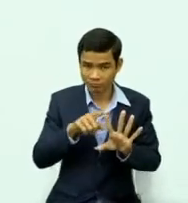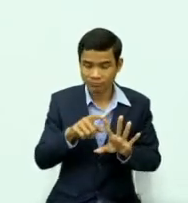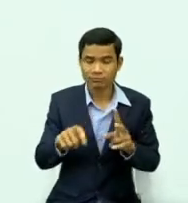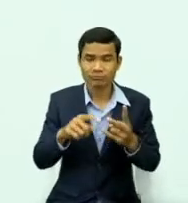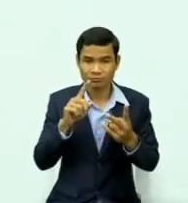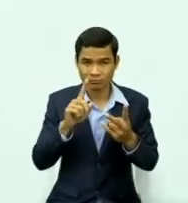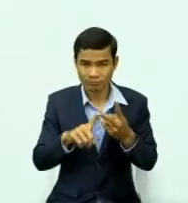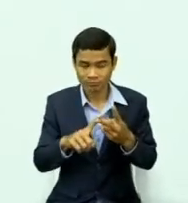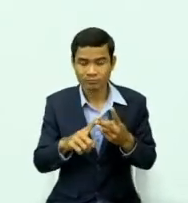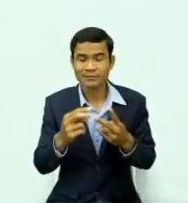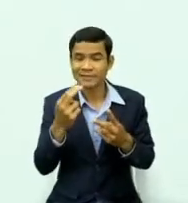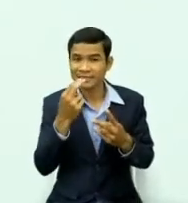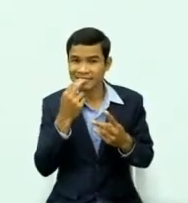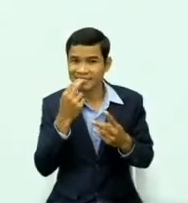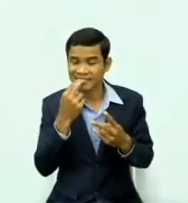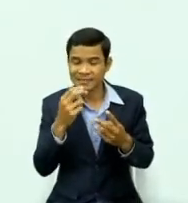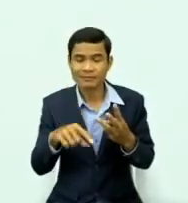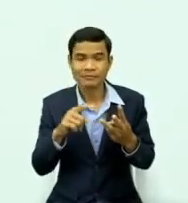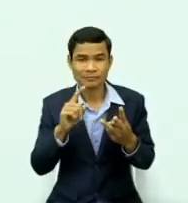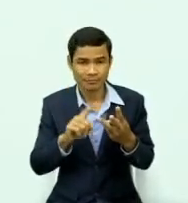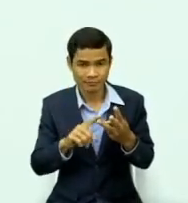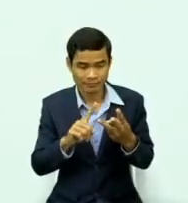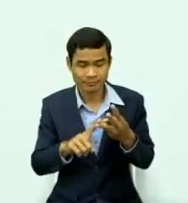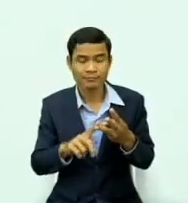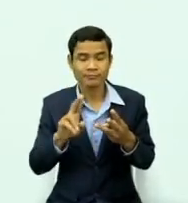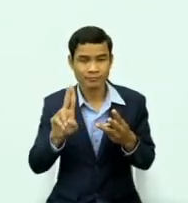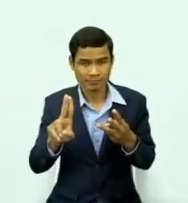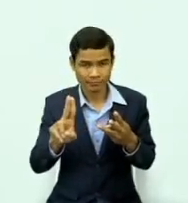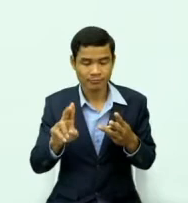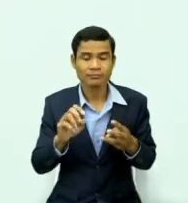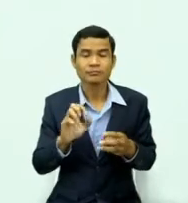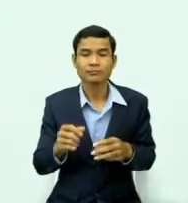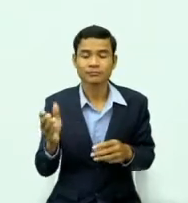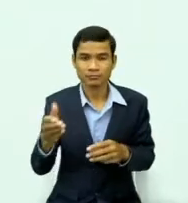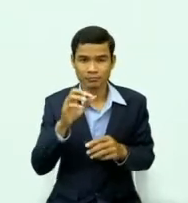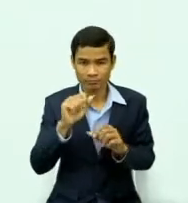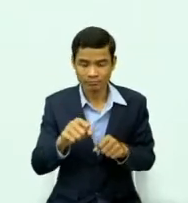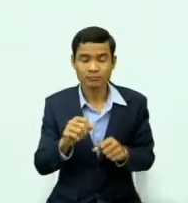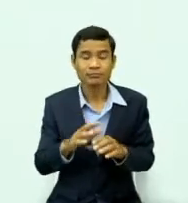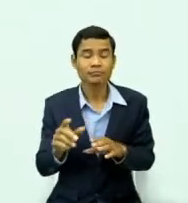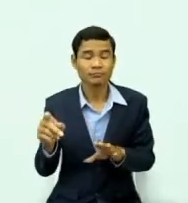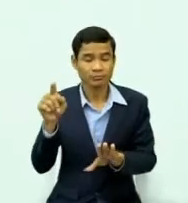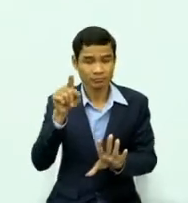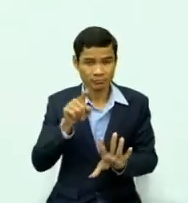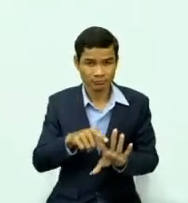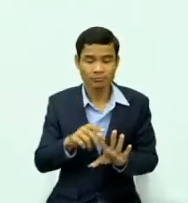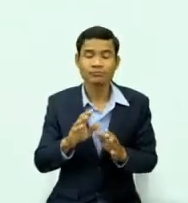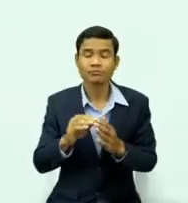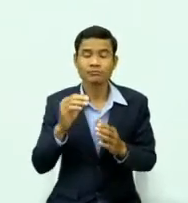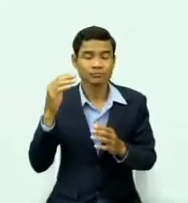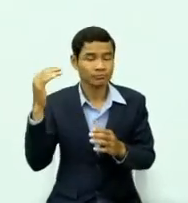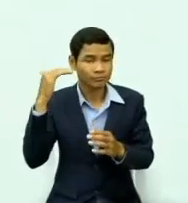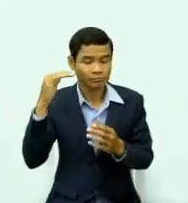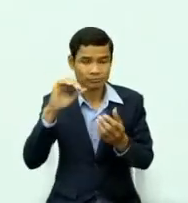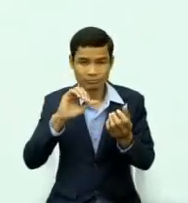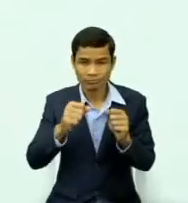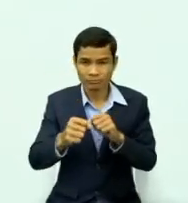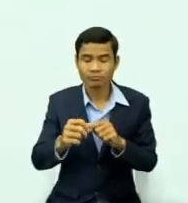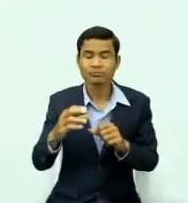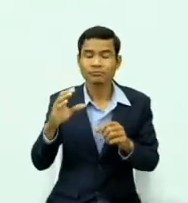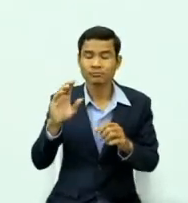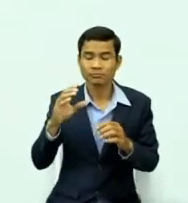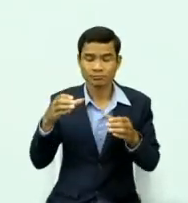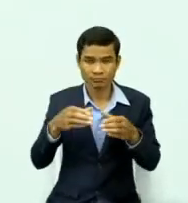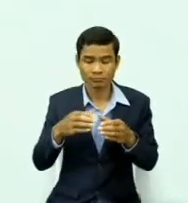toán sở nhà thông minh cần đỡ đây cô sở nhà ồ đây dương đặt viên máu đặt bay bằng vài số ồ ai tới